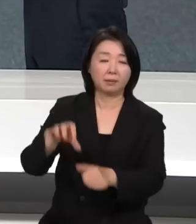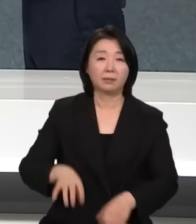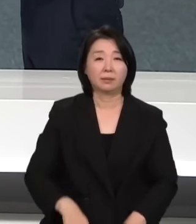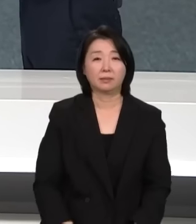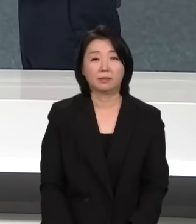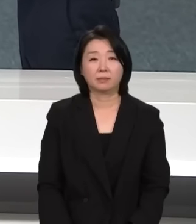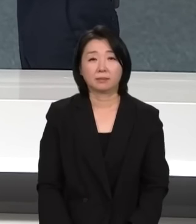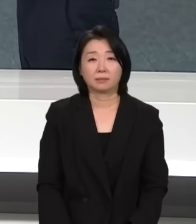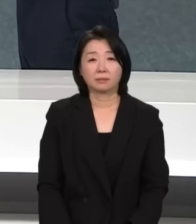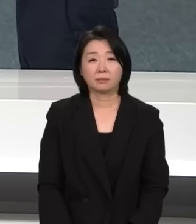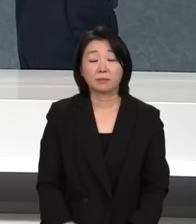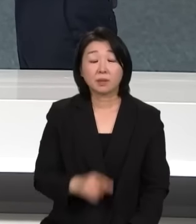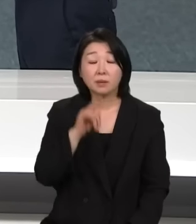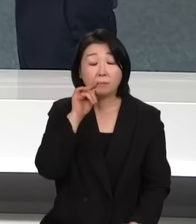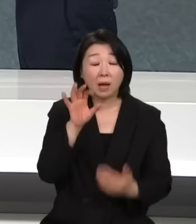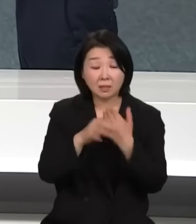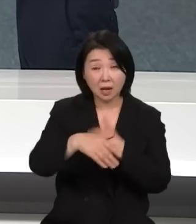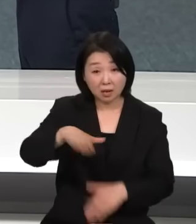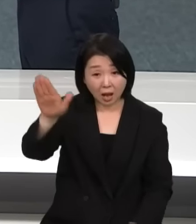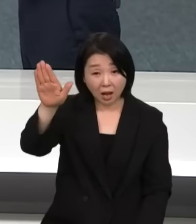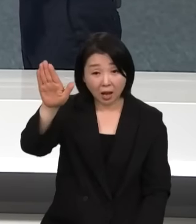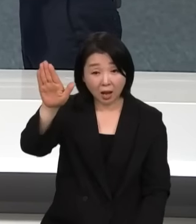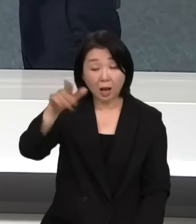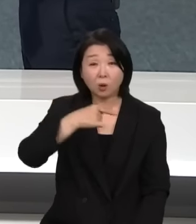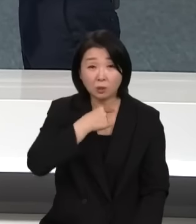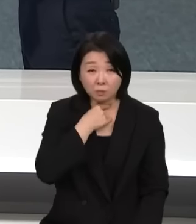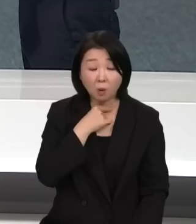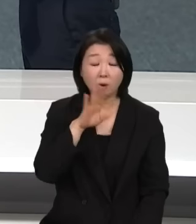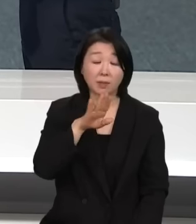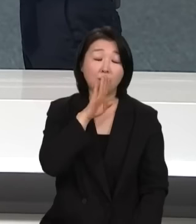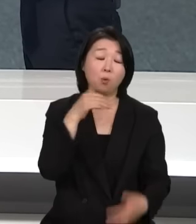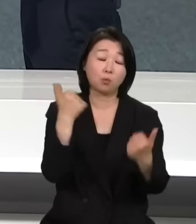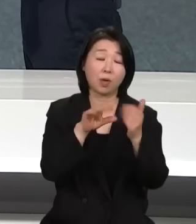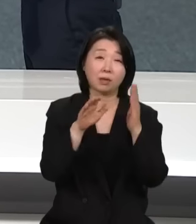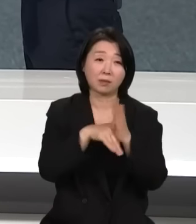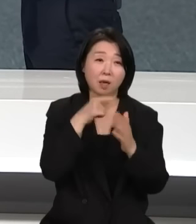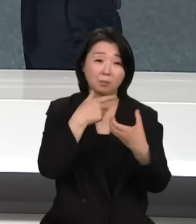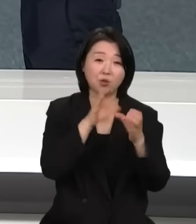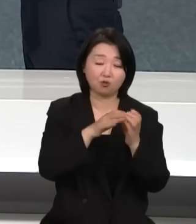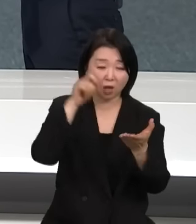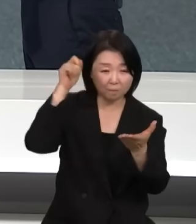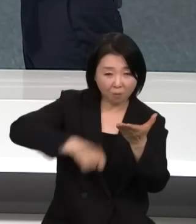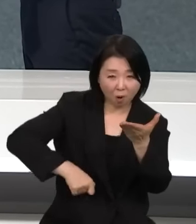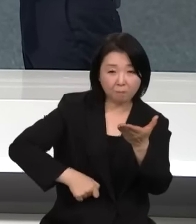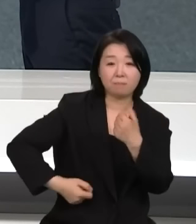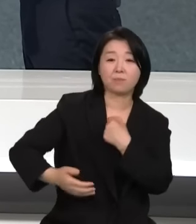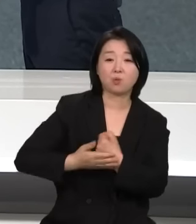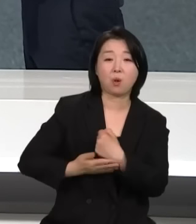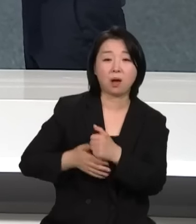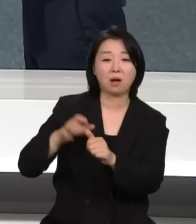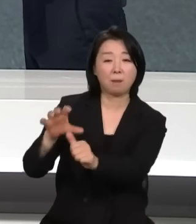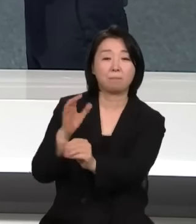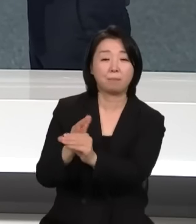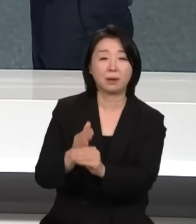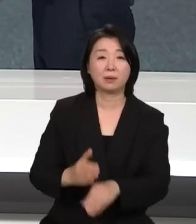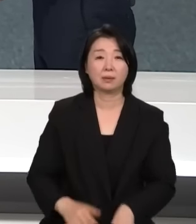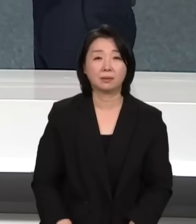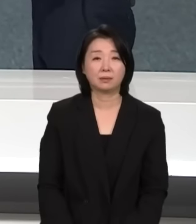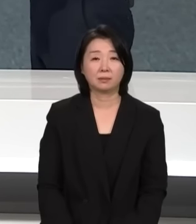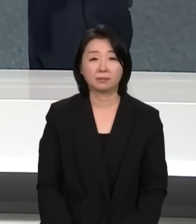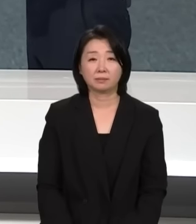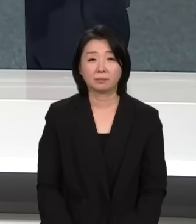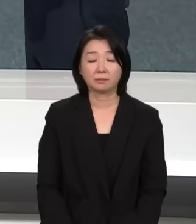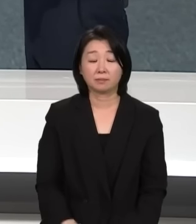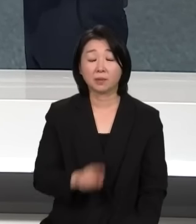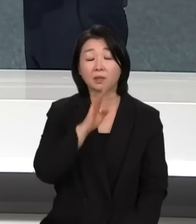나오고 있습니다 그니까 만약에 가더라도 가고 싶으면 내일 본내 의에서 민주당의 법안처리 를 도라 이런 압박을 하고 있는 것이죠네